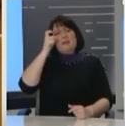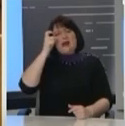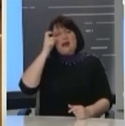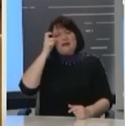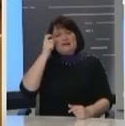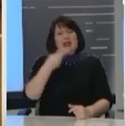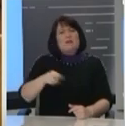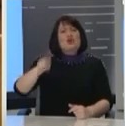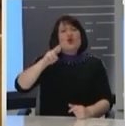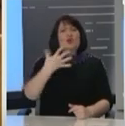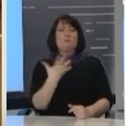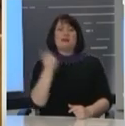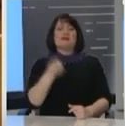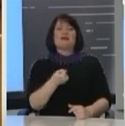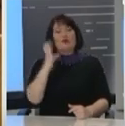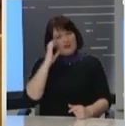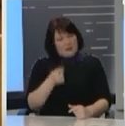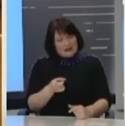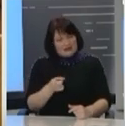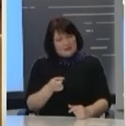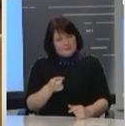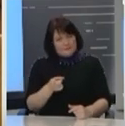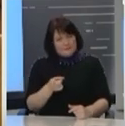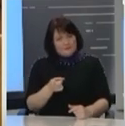στο 5%. Και αργότερα,